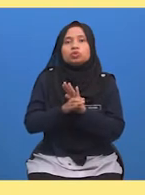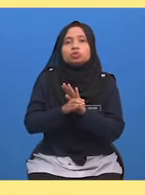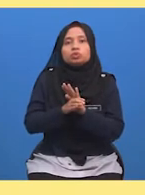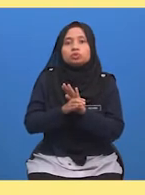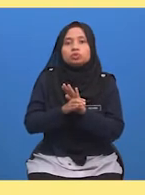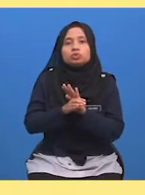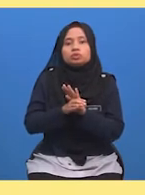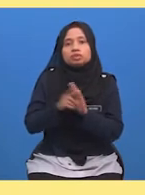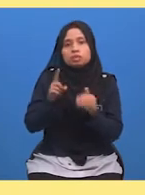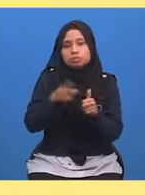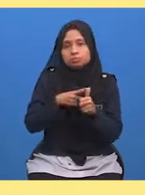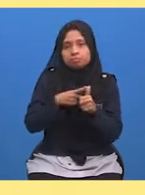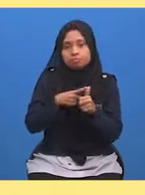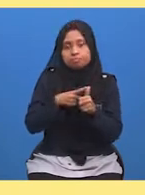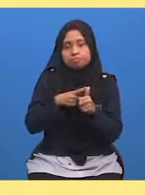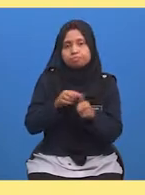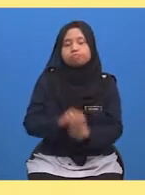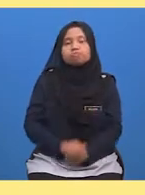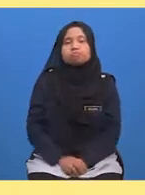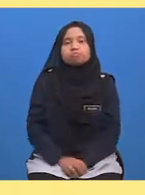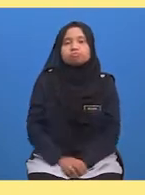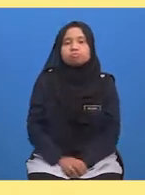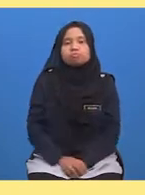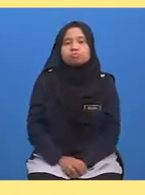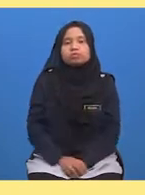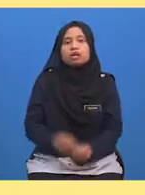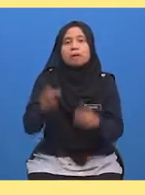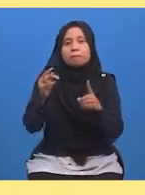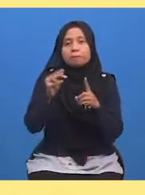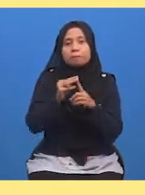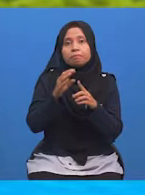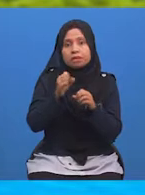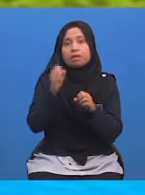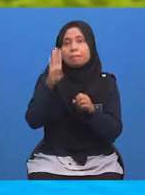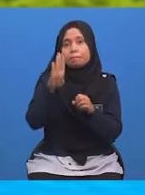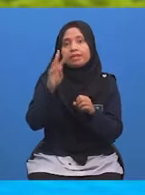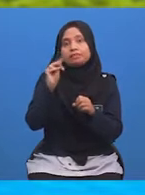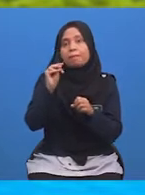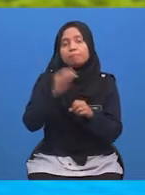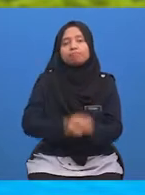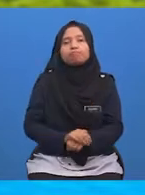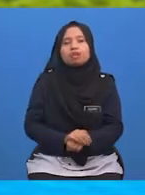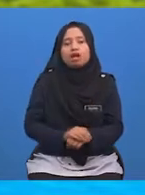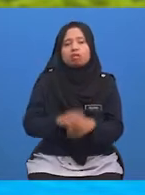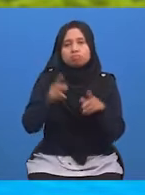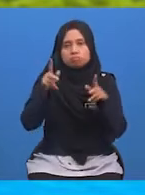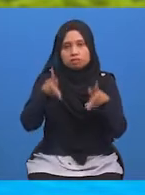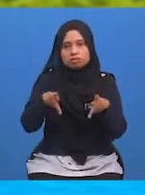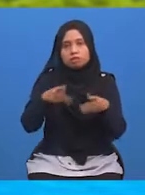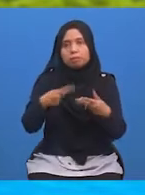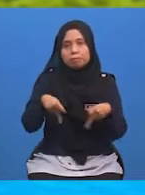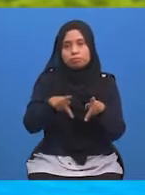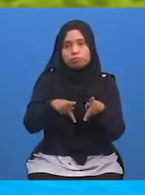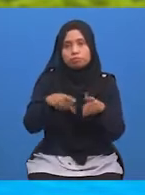isi dengan peruntukan markah bagi soalan ini adalah 4 markah. Pelajar perlu memberi